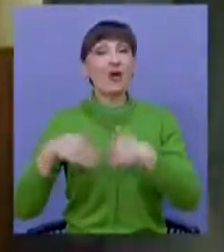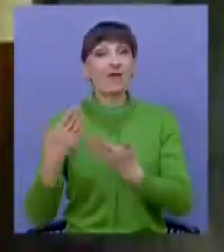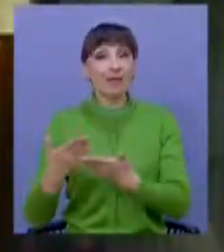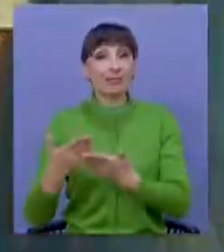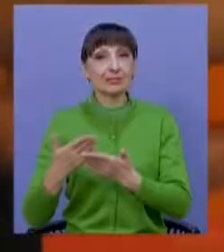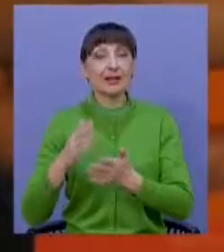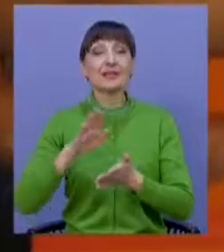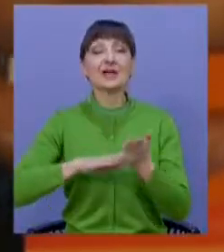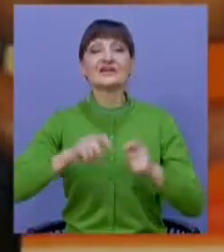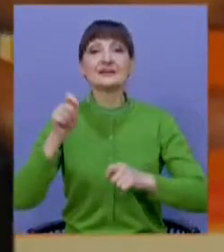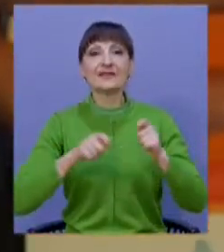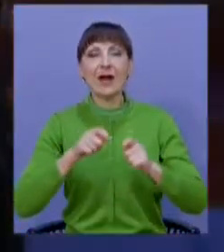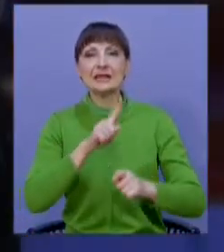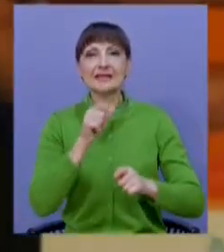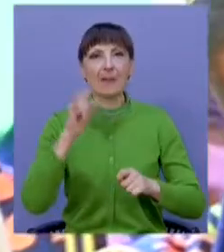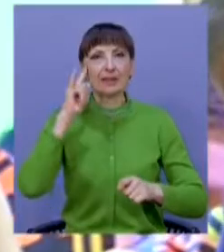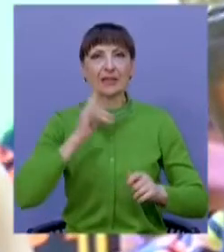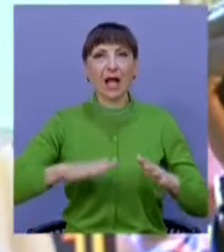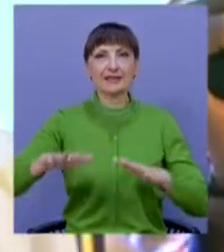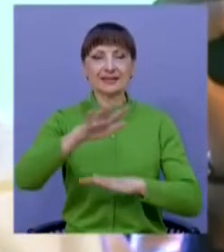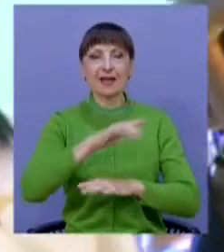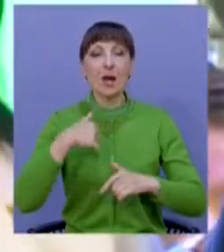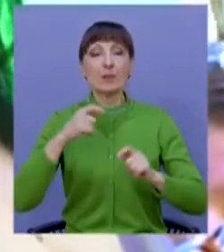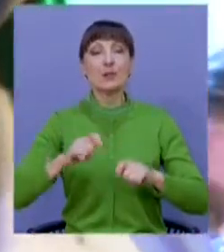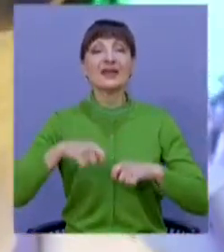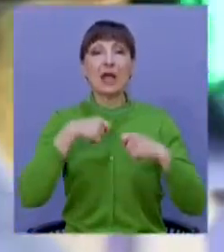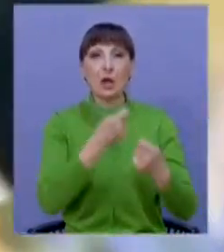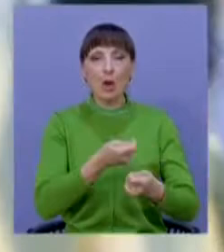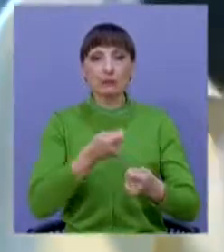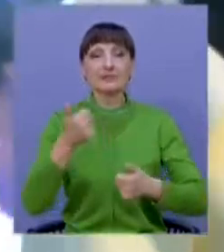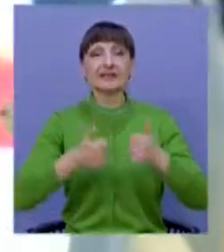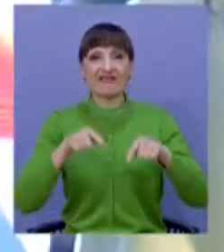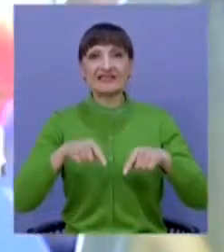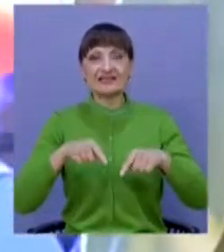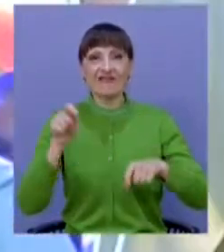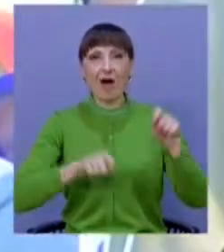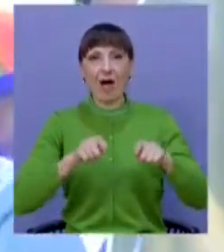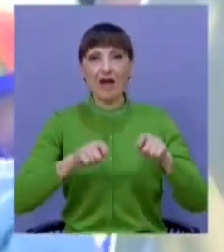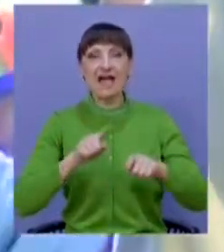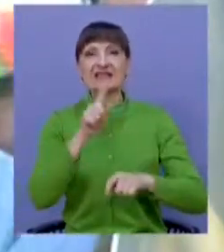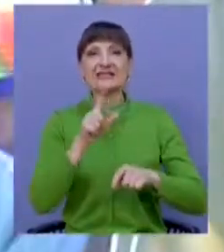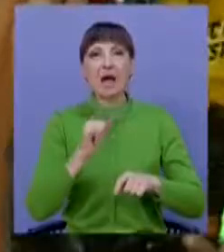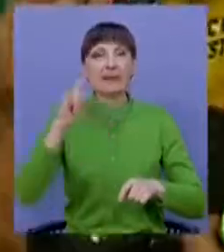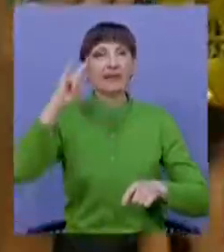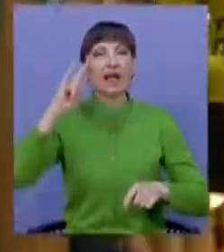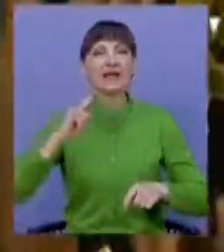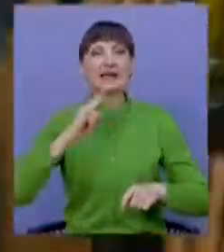Урбан Фест городам Западного Казахстана. Мы передаем эту эстафету Западному